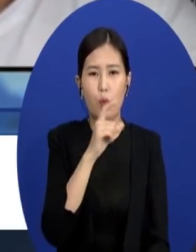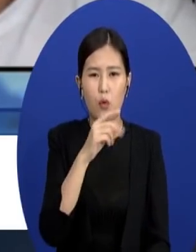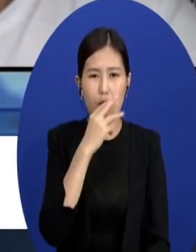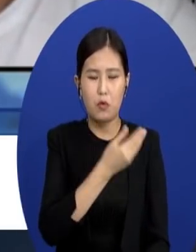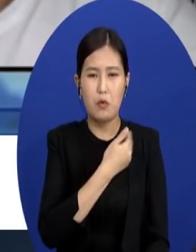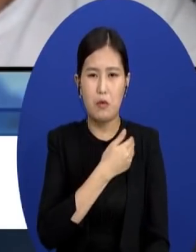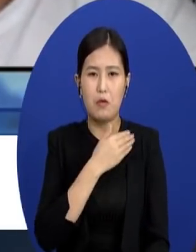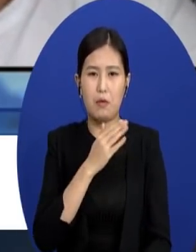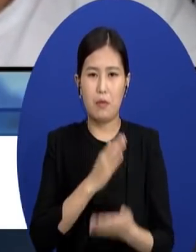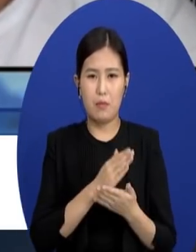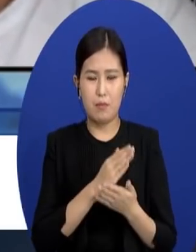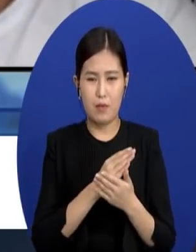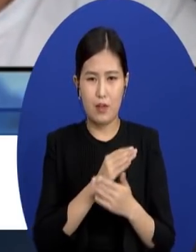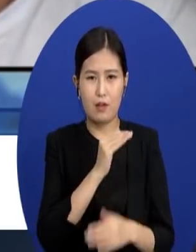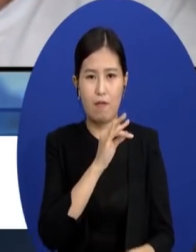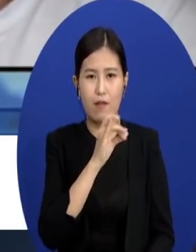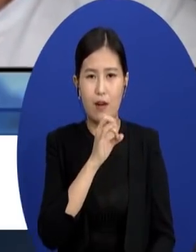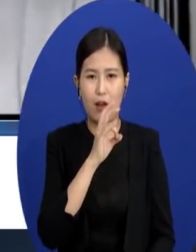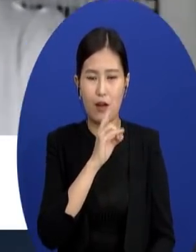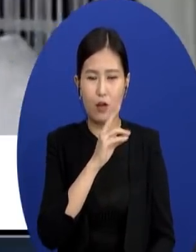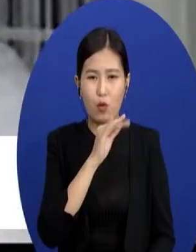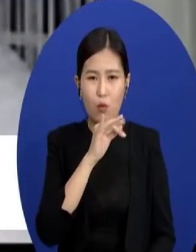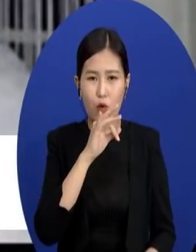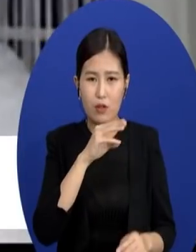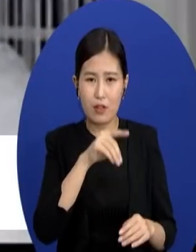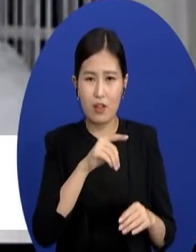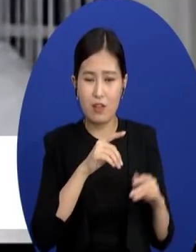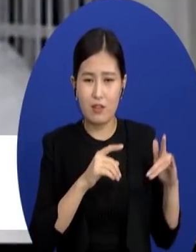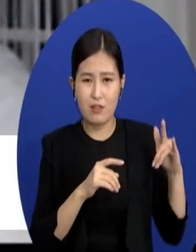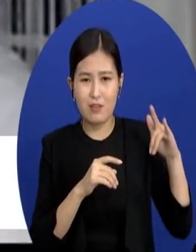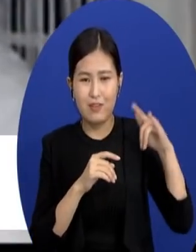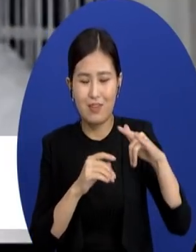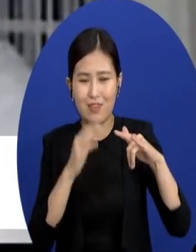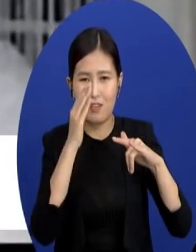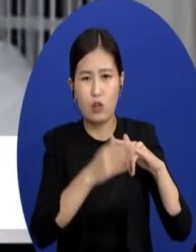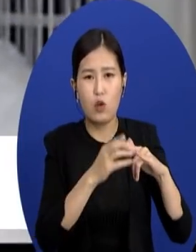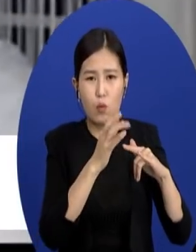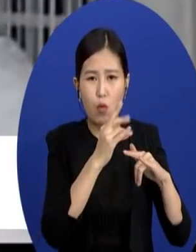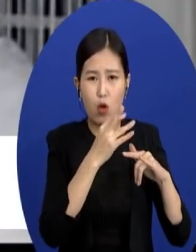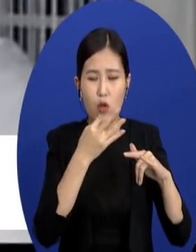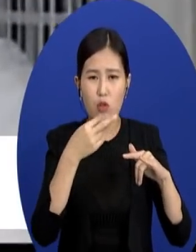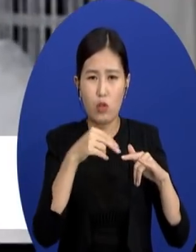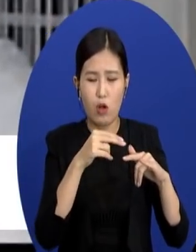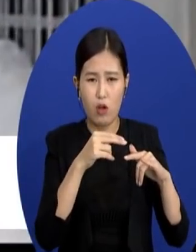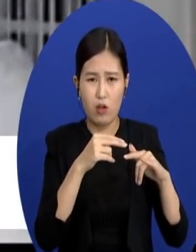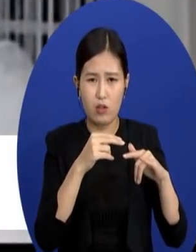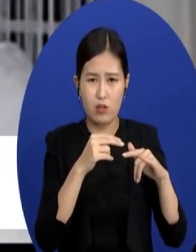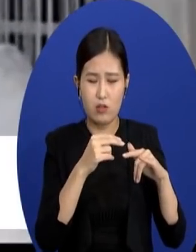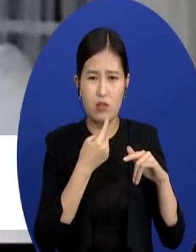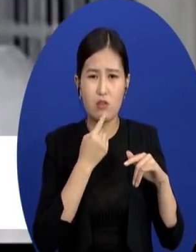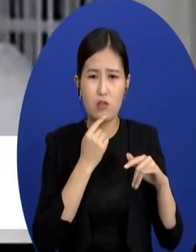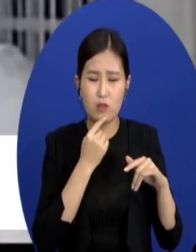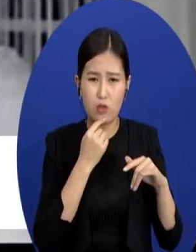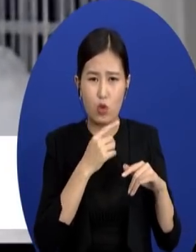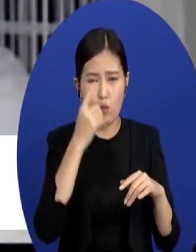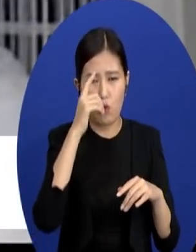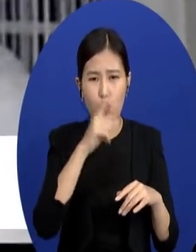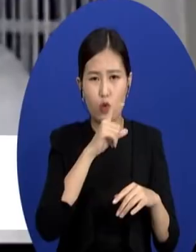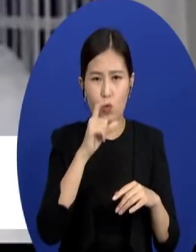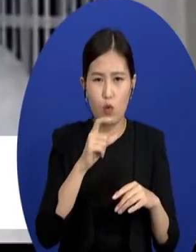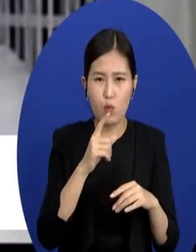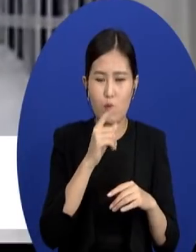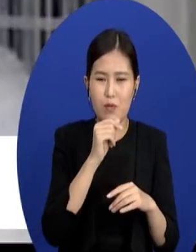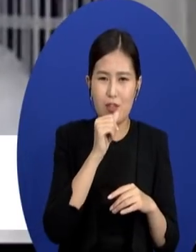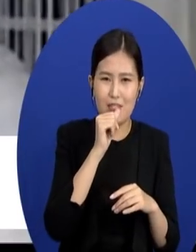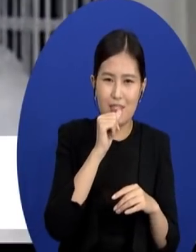Тэр Франкфуртын нислэг цуцласаас одоо тийшээ очичихсан. Тэнд ингээд одоо мэдээж Монгол хувийн болохоор хитэн төгөргөө химнээл тэгэл яаж хийж байгаа л ингээд